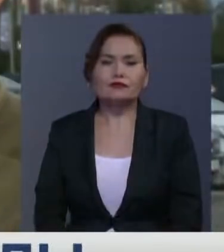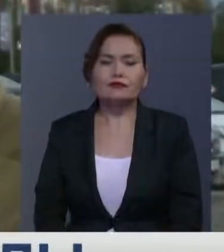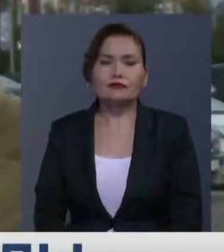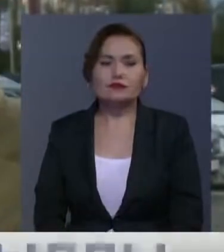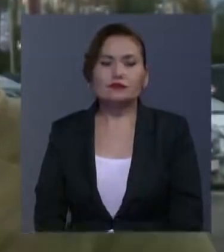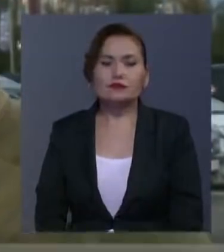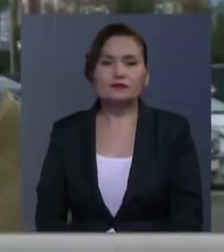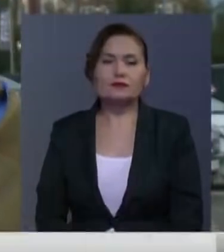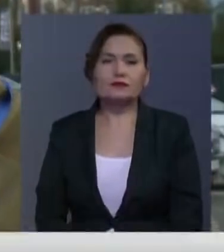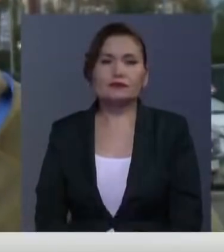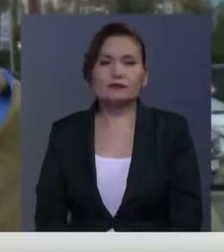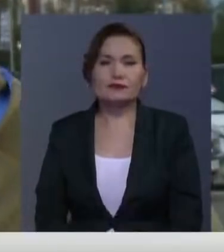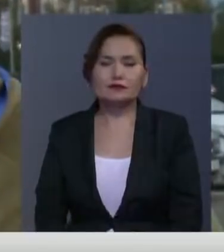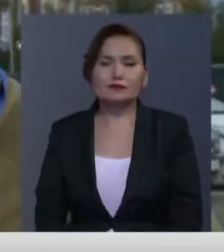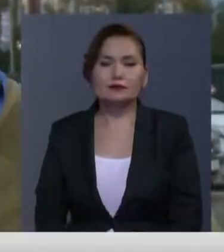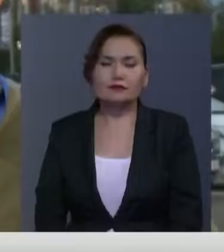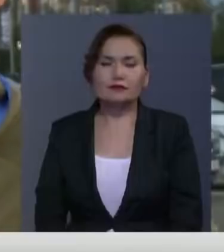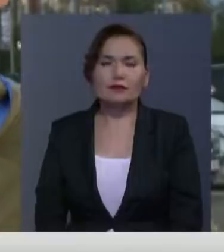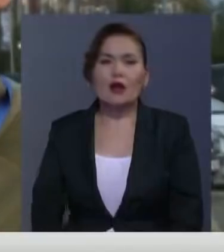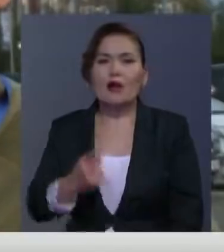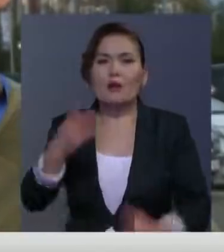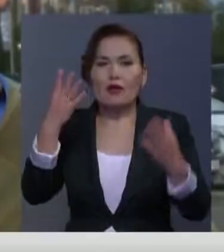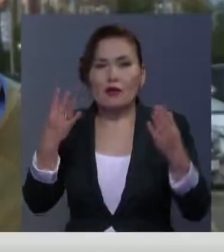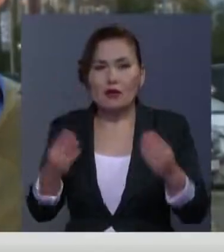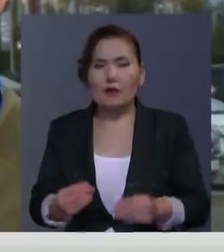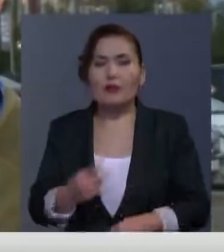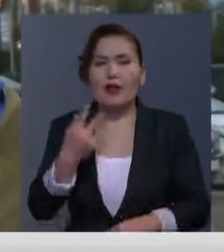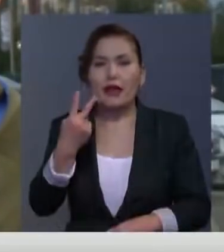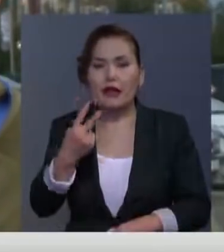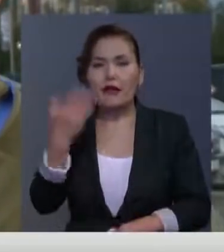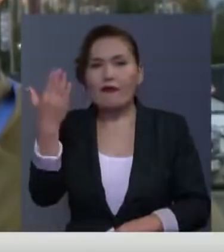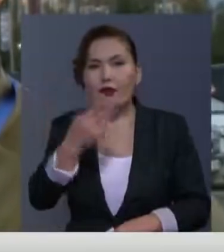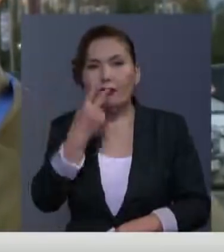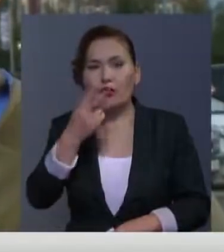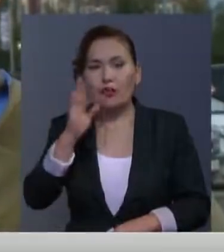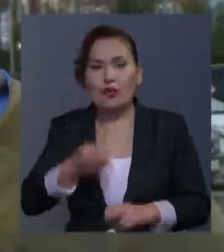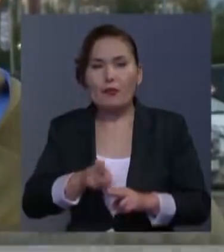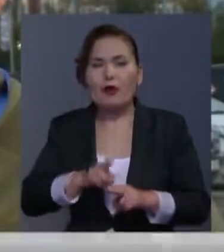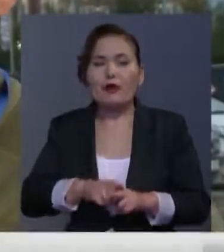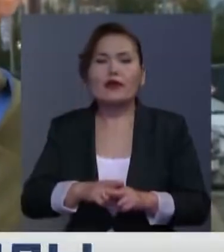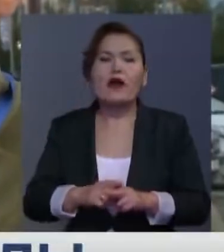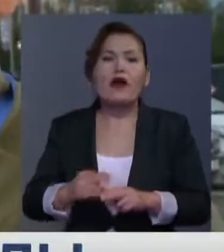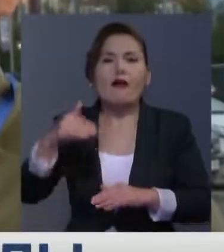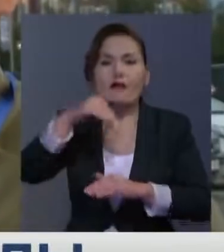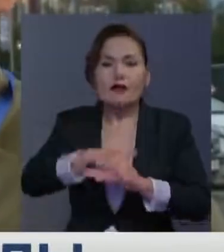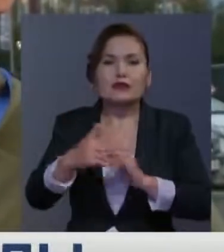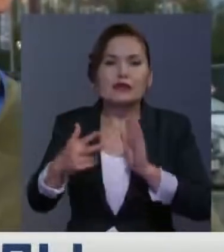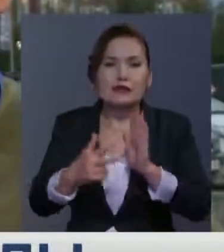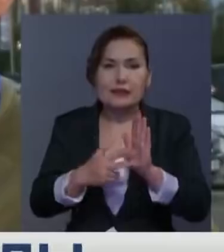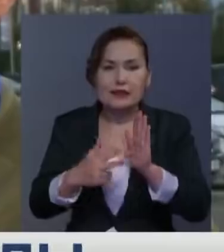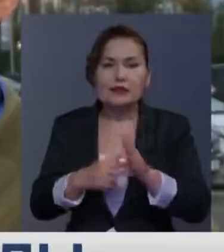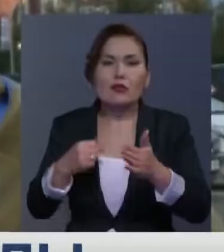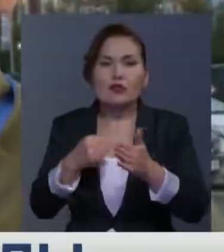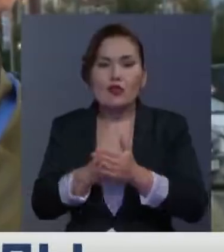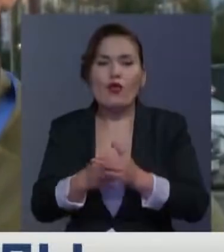Планируем по два показа в день. Бір күнде екі фильм көрсетеміз. Тұрғындар кешкі сағат 8:30 мен түнгі